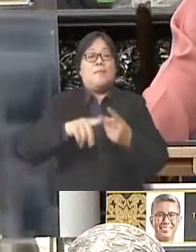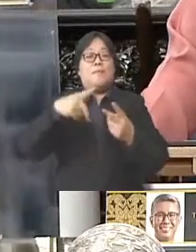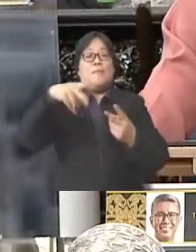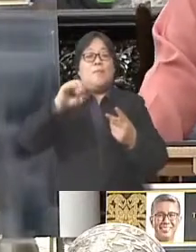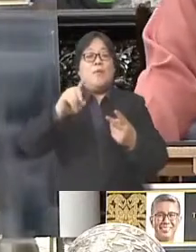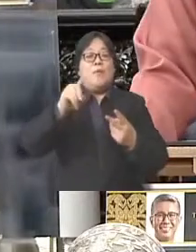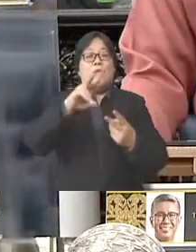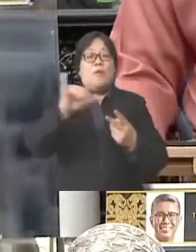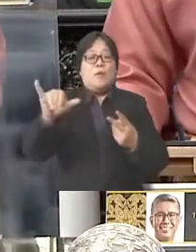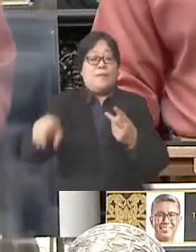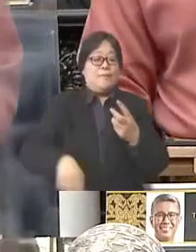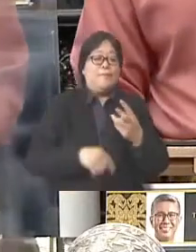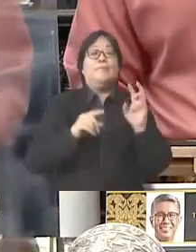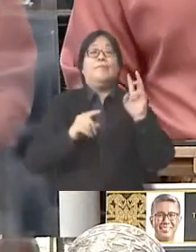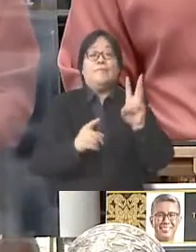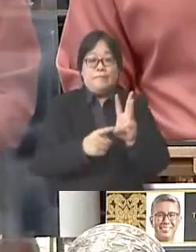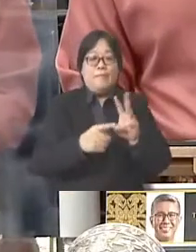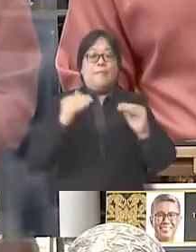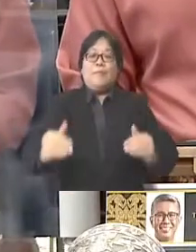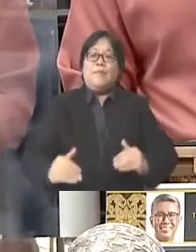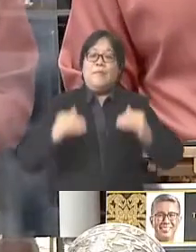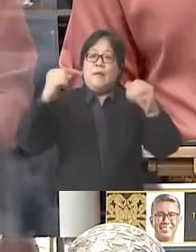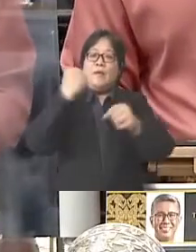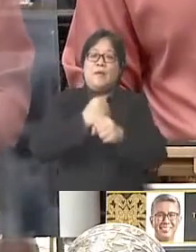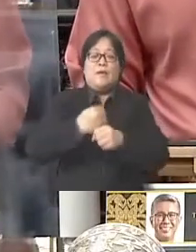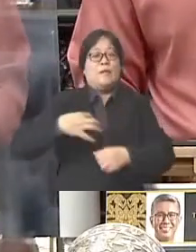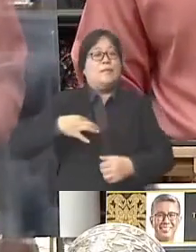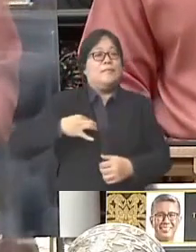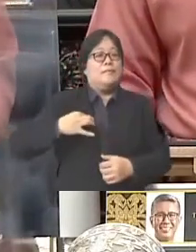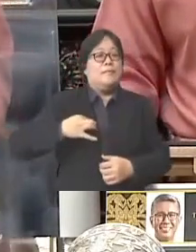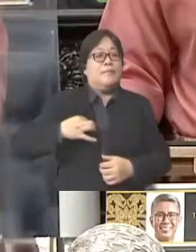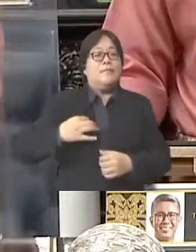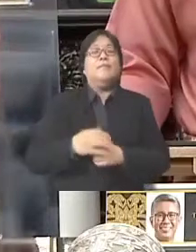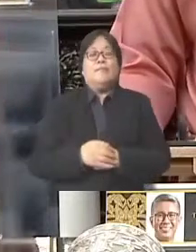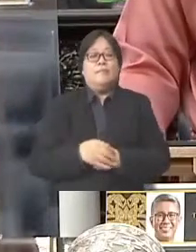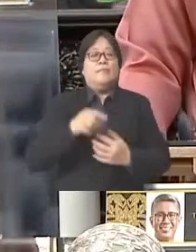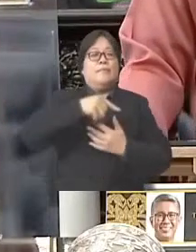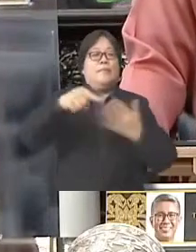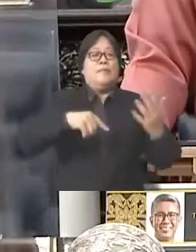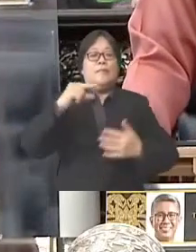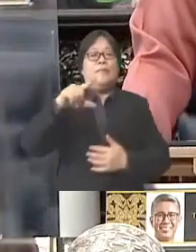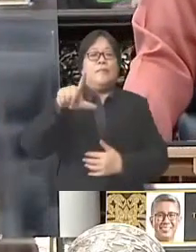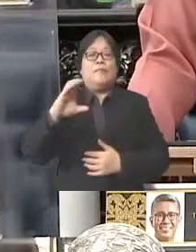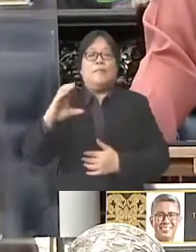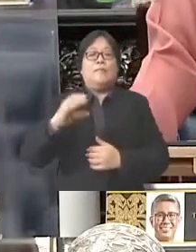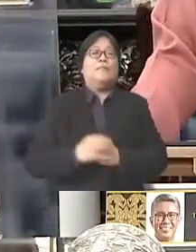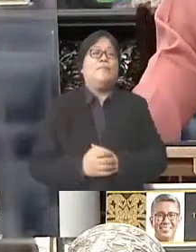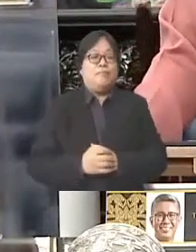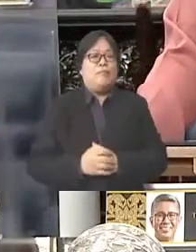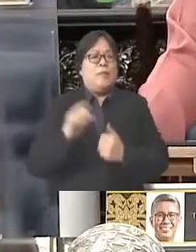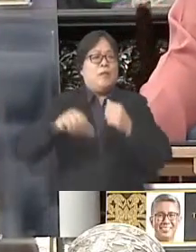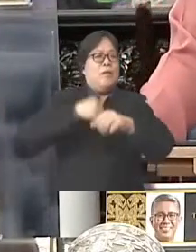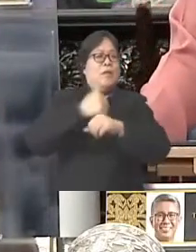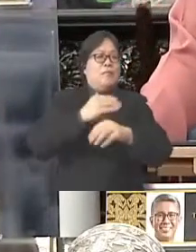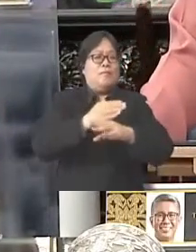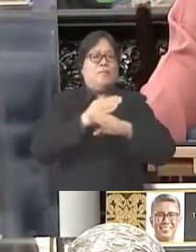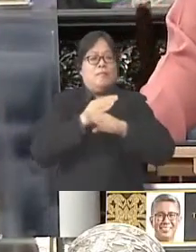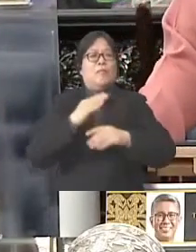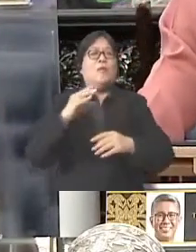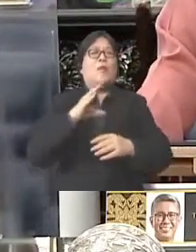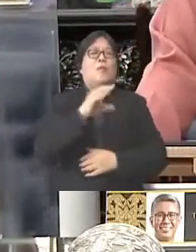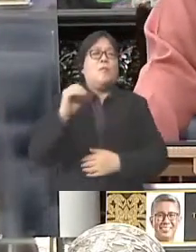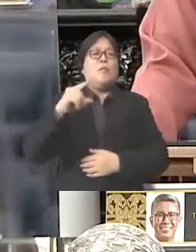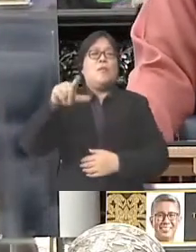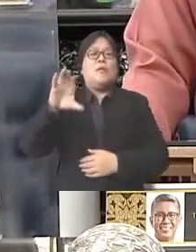protege dan keenam mempertingkatkan kerja kerja sukarela dalam kalangan Chelsea dalam membina daya tahan